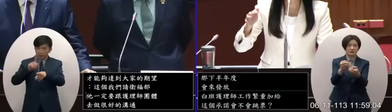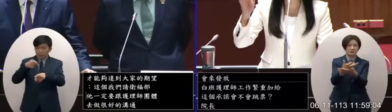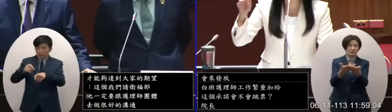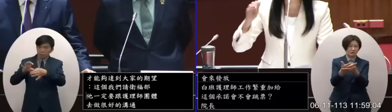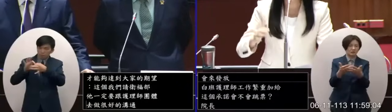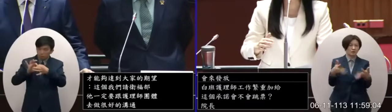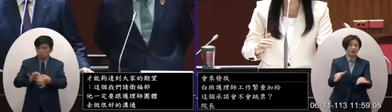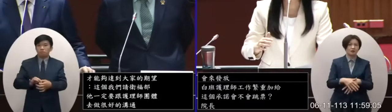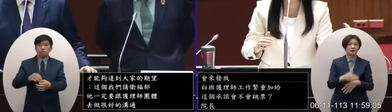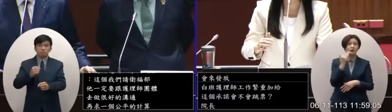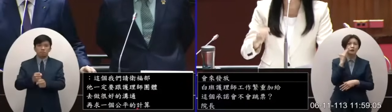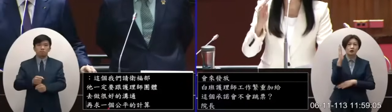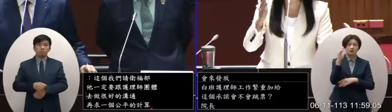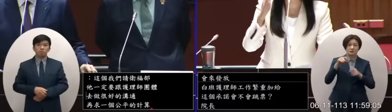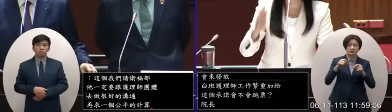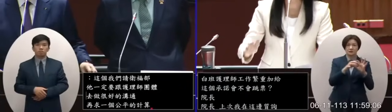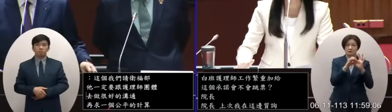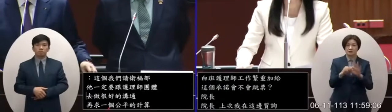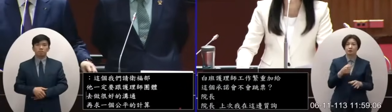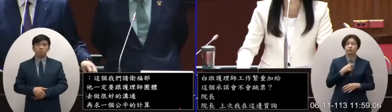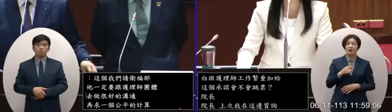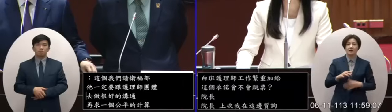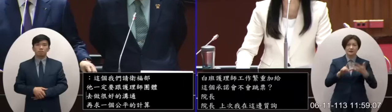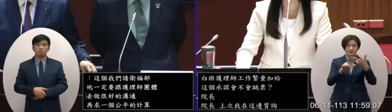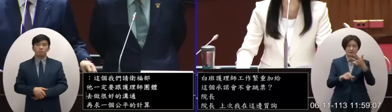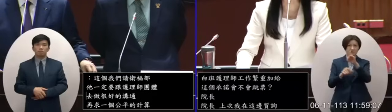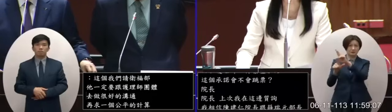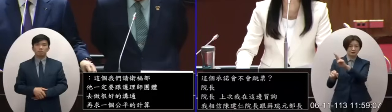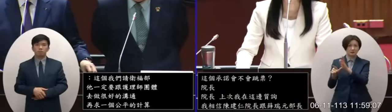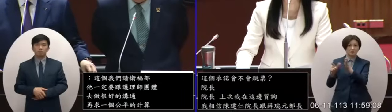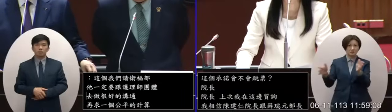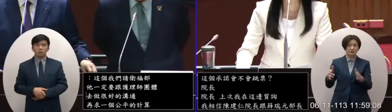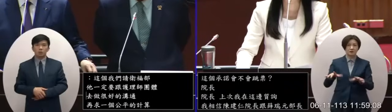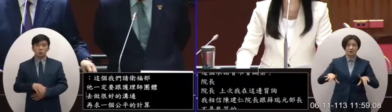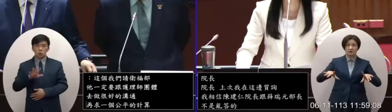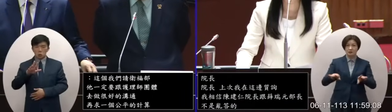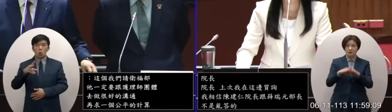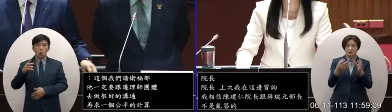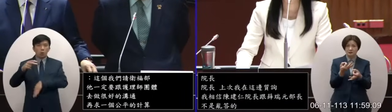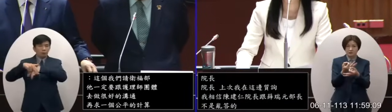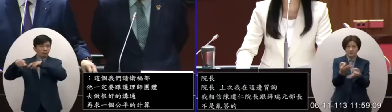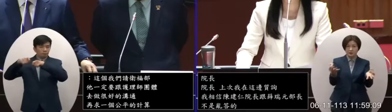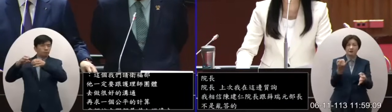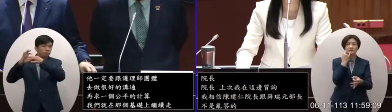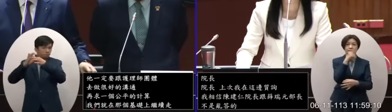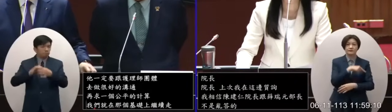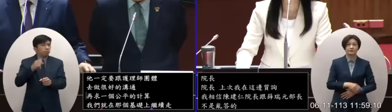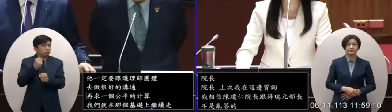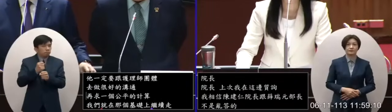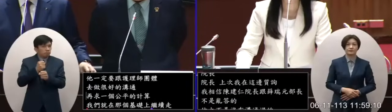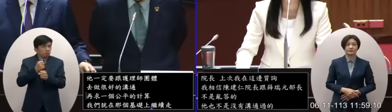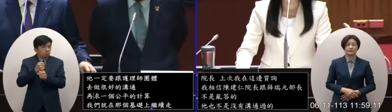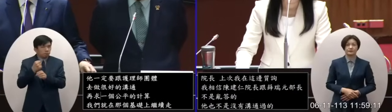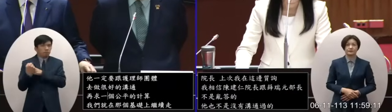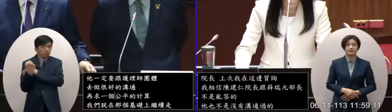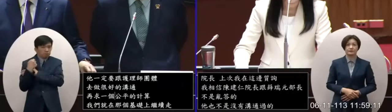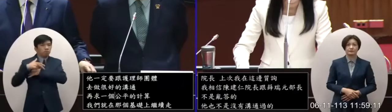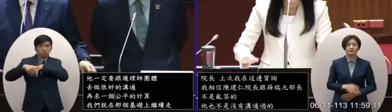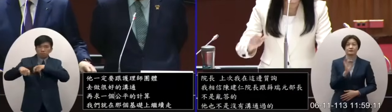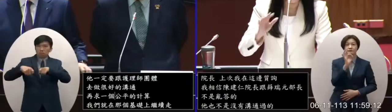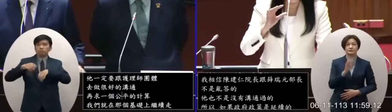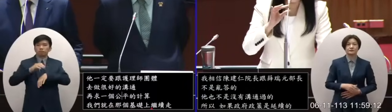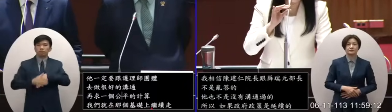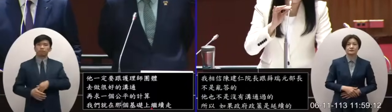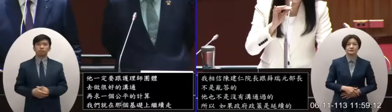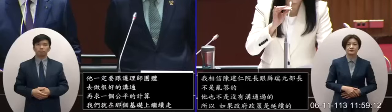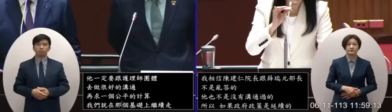走啊。 如果政府的政策是延续的，我们下半年度可不可以兑现这个承诺？ 我们一定延续政策来做最周全的规划。 好，